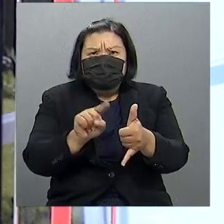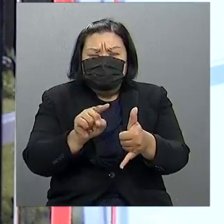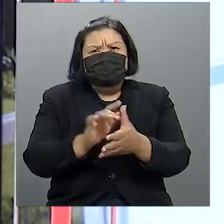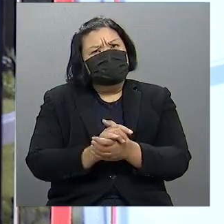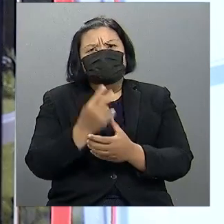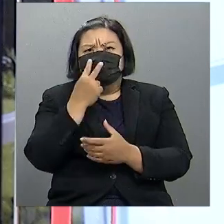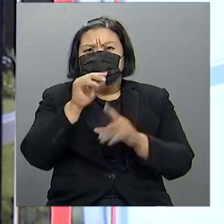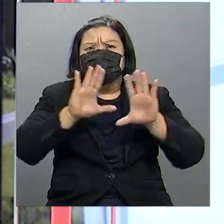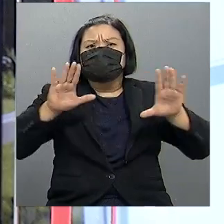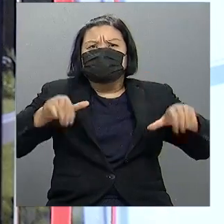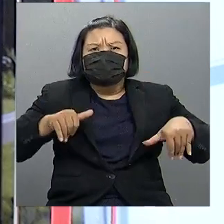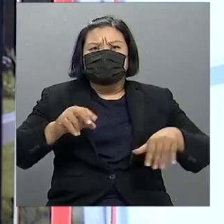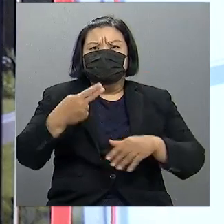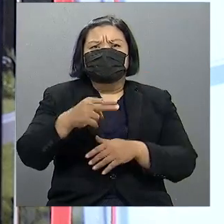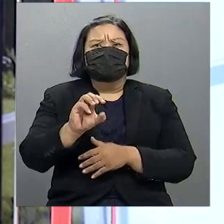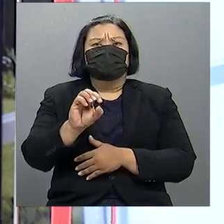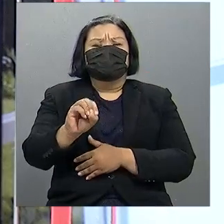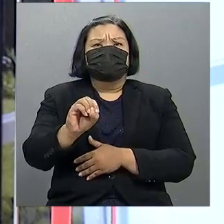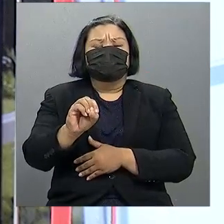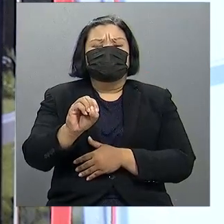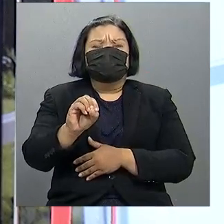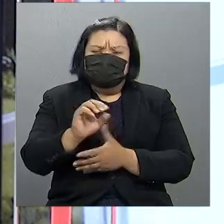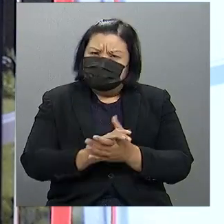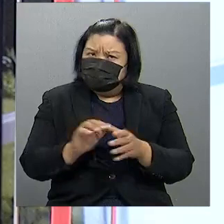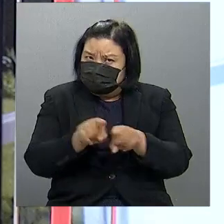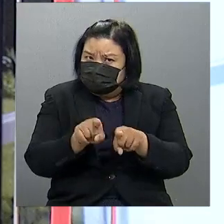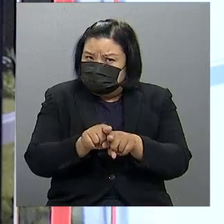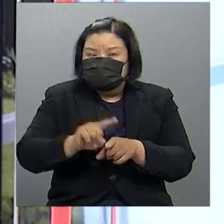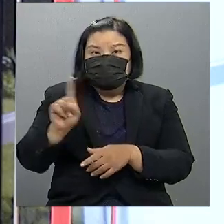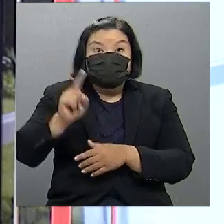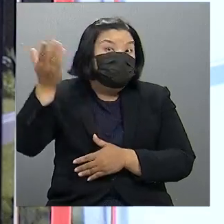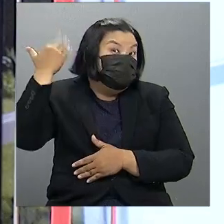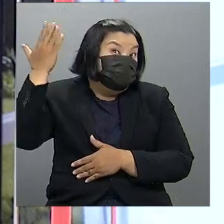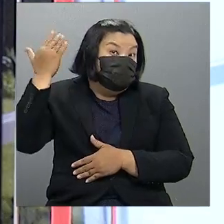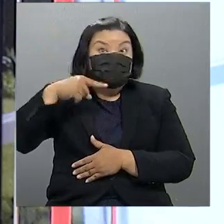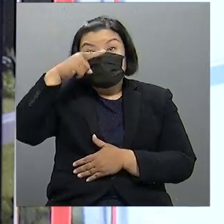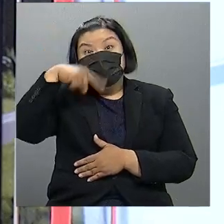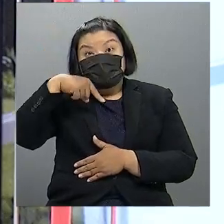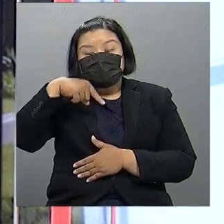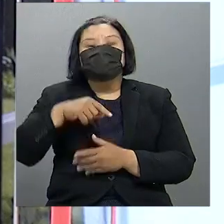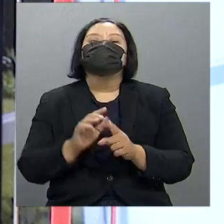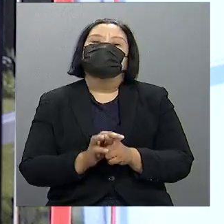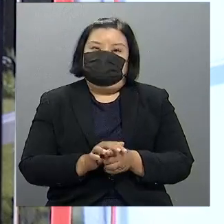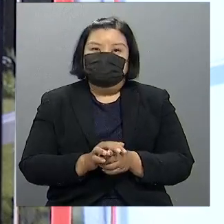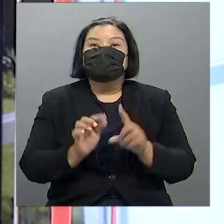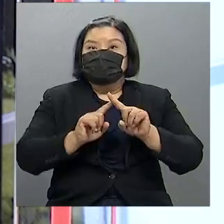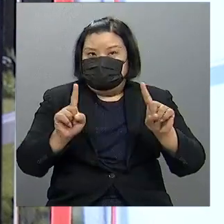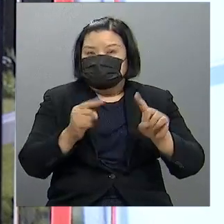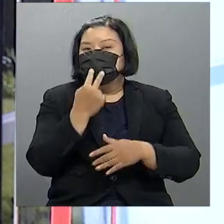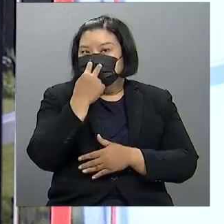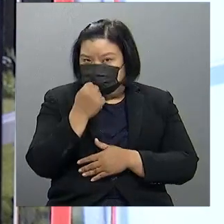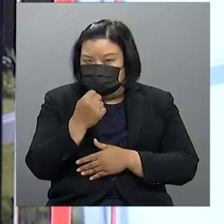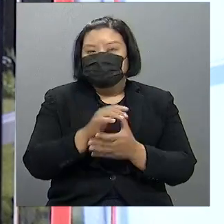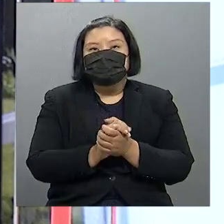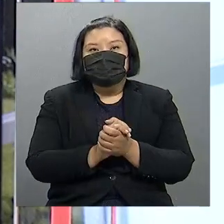ไปเหมือนตอนไข้หวัดนกระบาด H5N1 หรือเปล่าตอนนู้นนะครับเมื่อหลายปีก่อนทีนี้ข้อแตกต่างและไข้หวัดอาการนี้เหมือนกันหรือแต